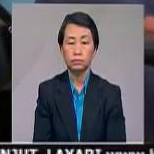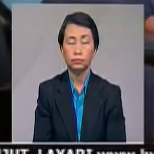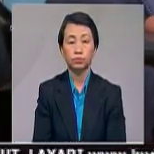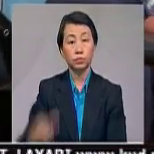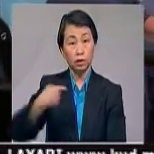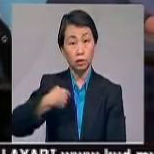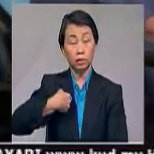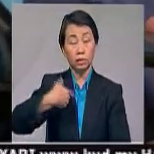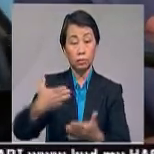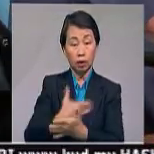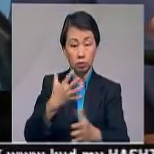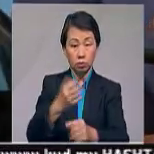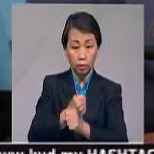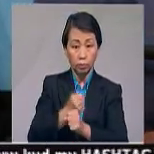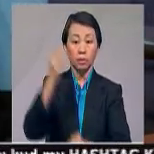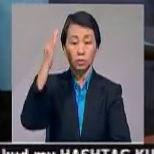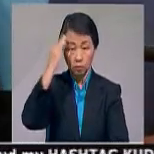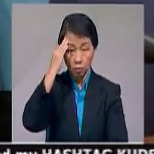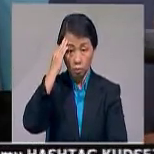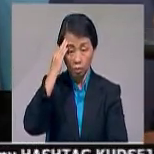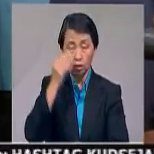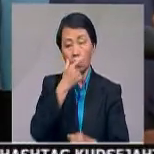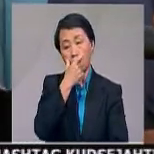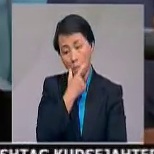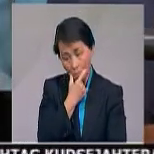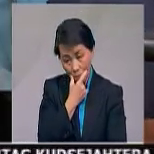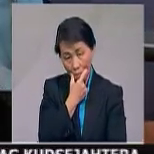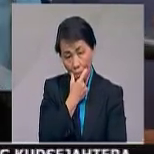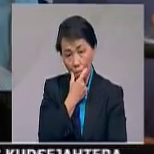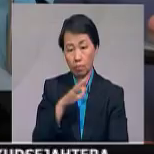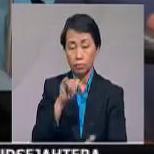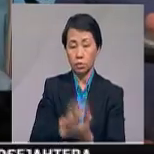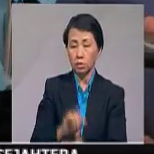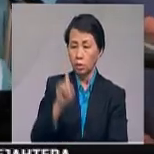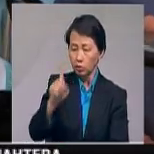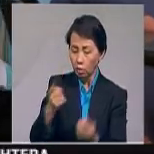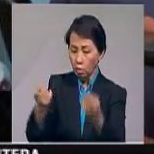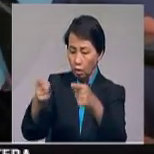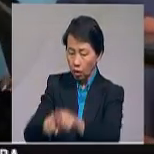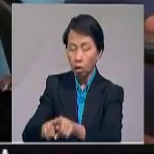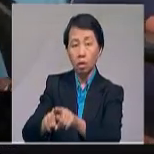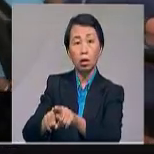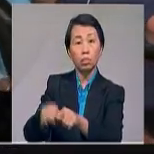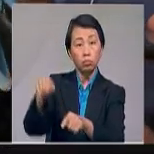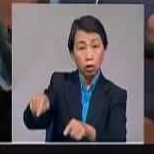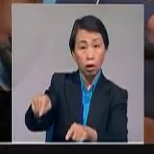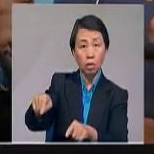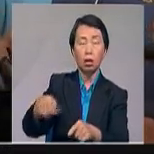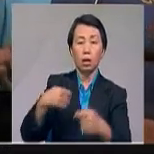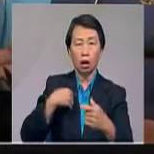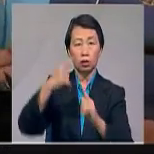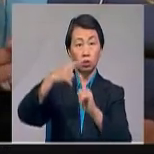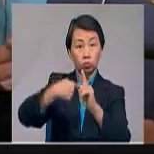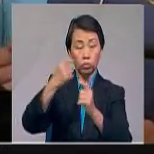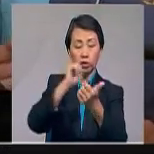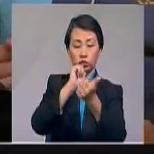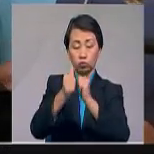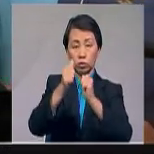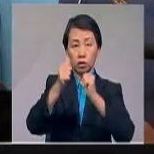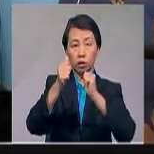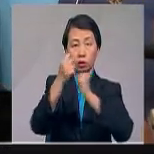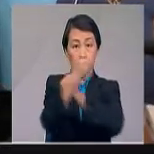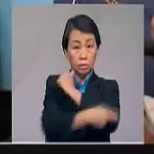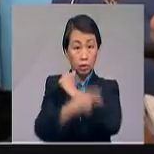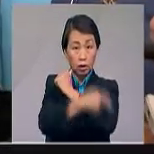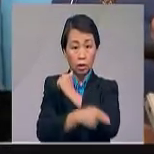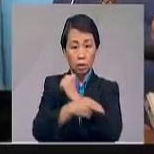Saya baru saja mendapat berita sedih ya, bahawa satu tragedi telah berlaku apabila ada bulan sukan negara,